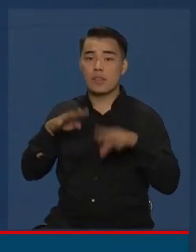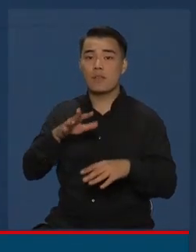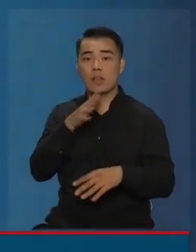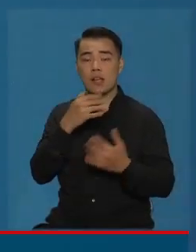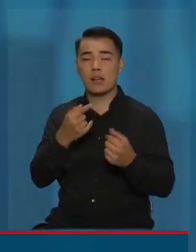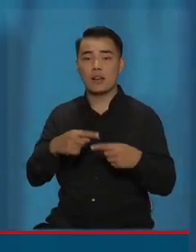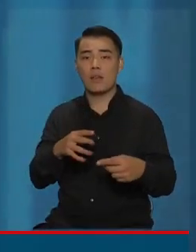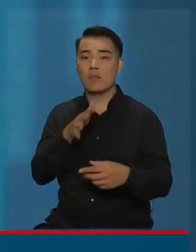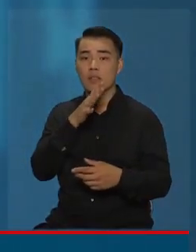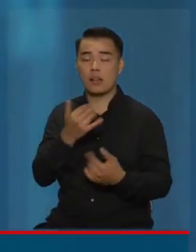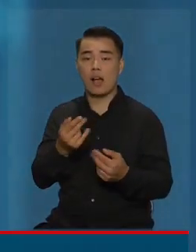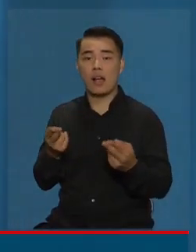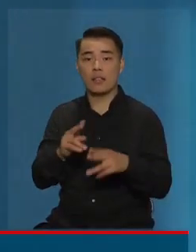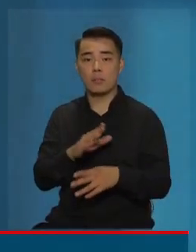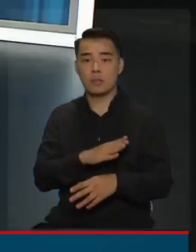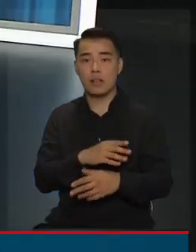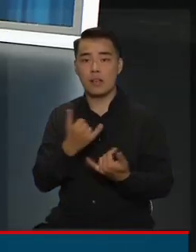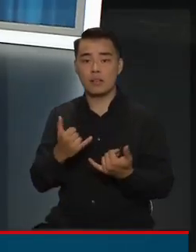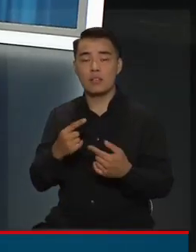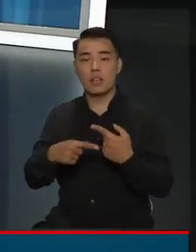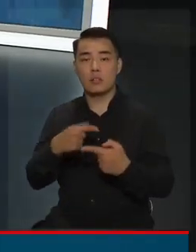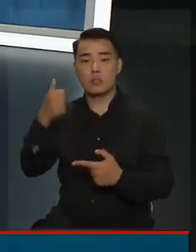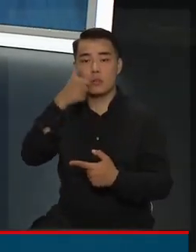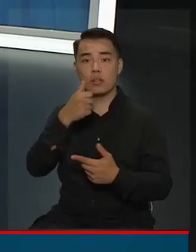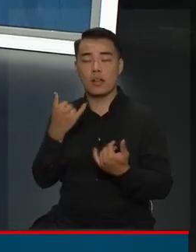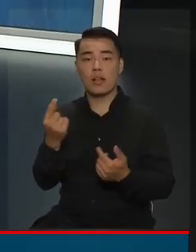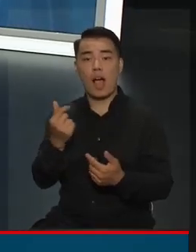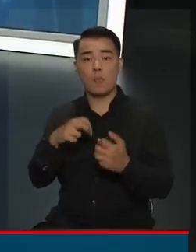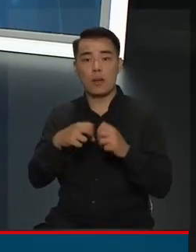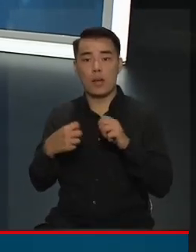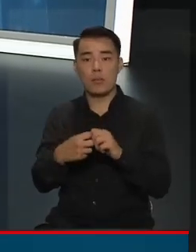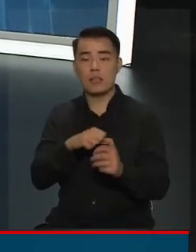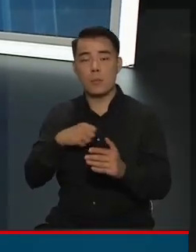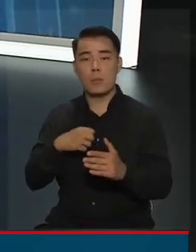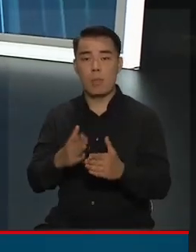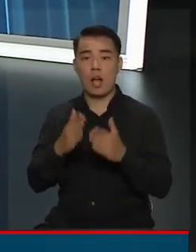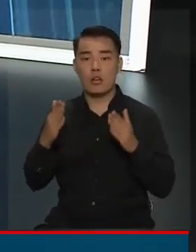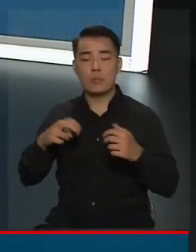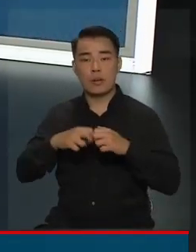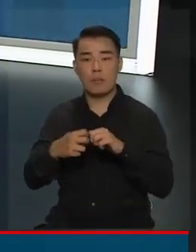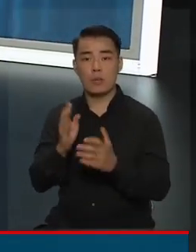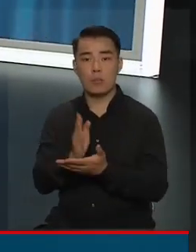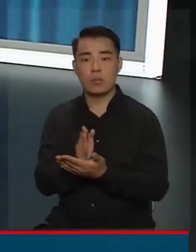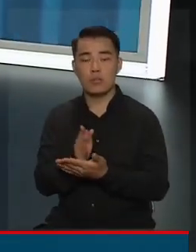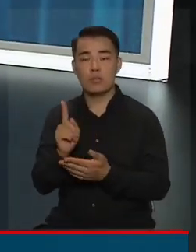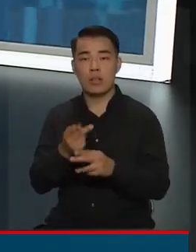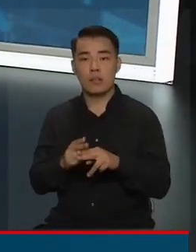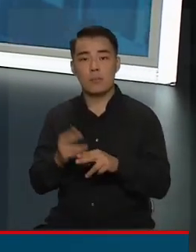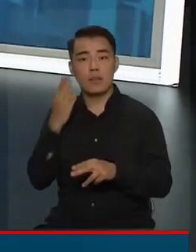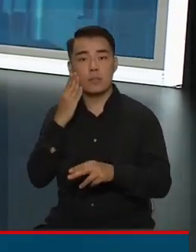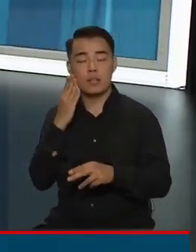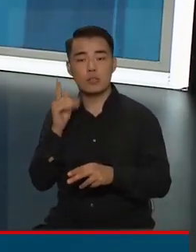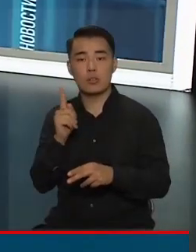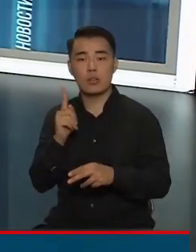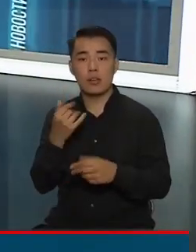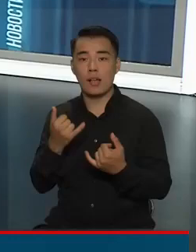біраз судың астында қалды деген білеміз. Енді келесі жылға тұқым мәселесі ең үлкен мәселе болады деп санаймын. Себебі мысалға